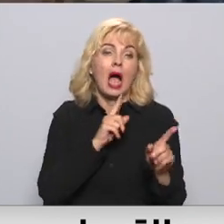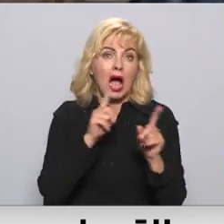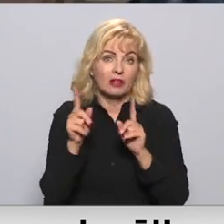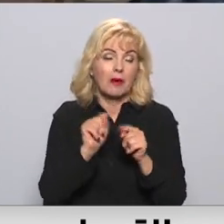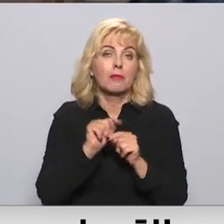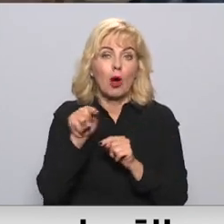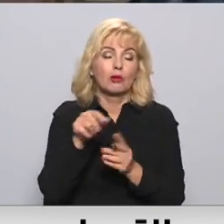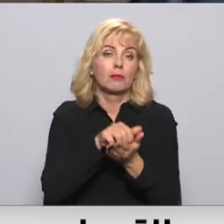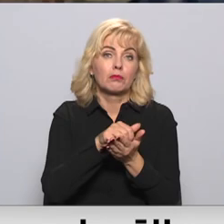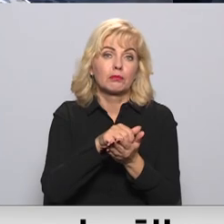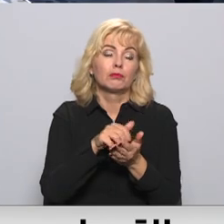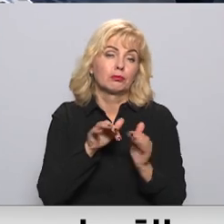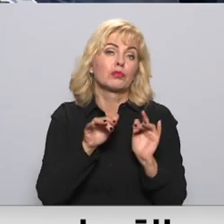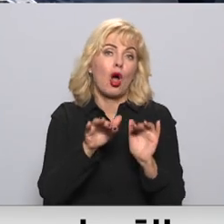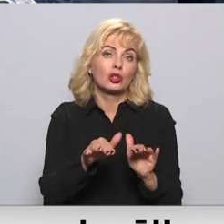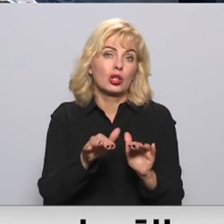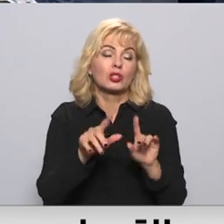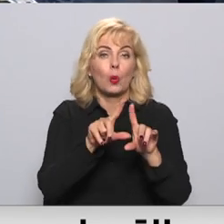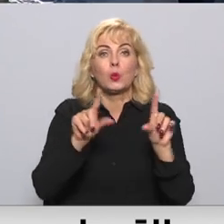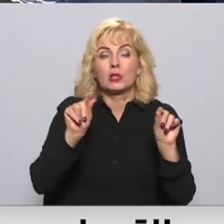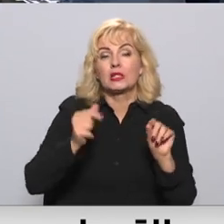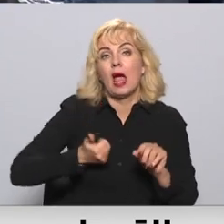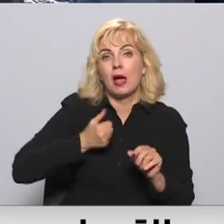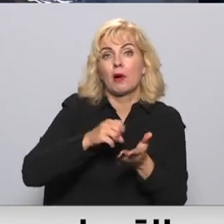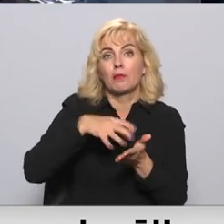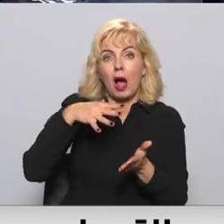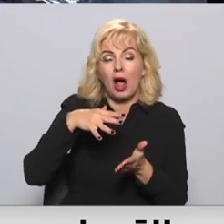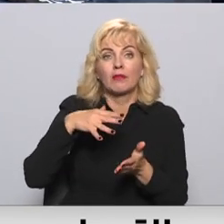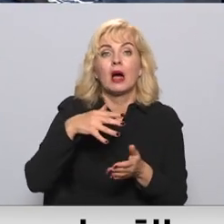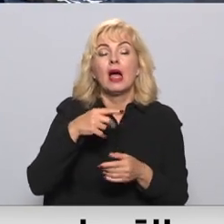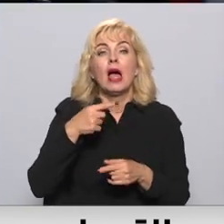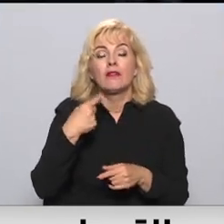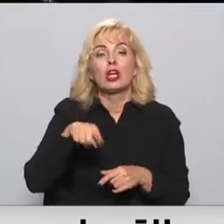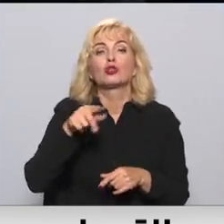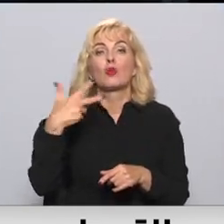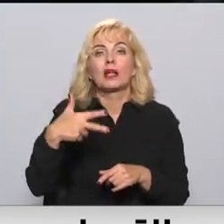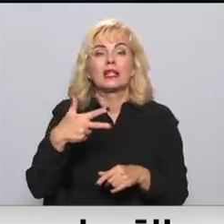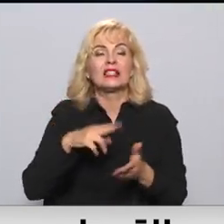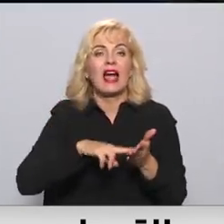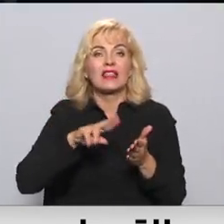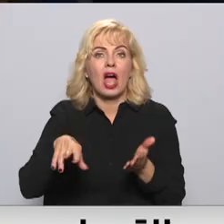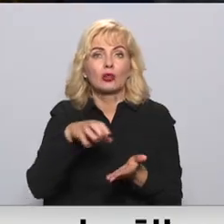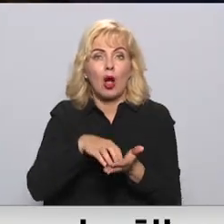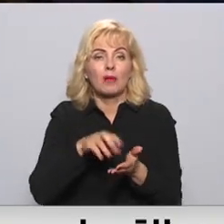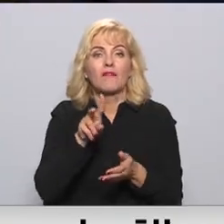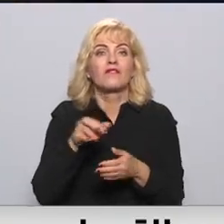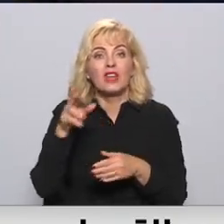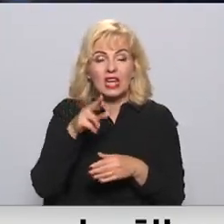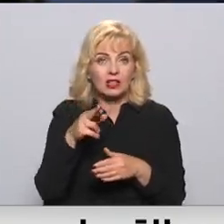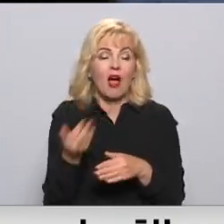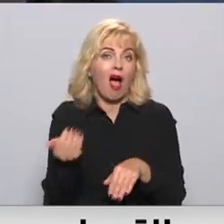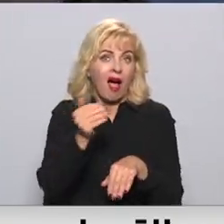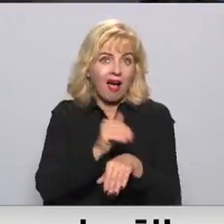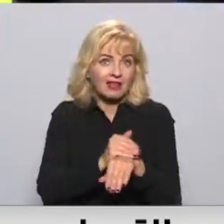administratīvā pārkāpuma process. Uzņēmums Balvos ir viens no 30 nelegāliem objektiem, kas tika atklāti Valsts vides dienesta šī gada